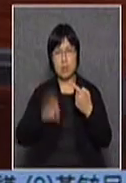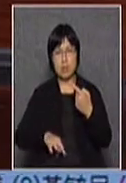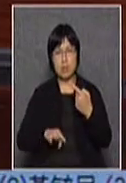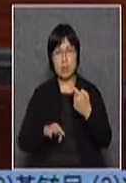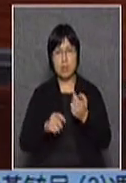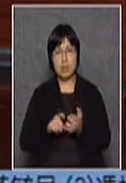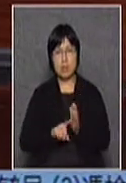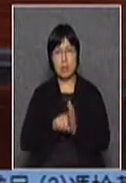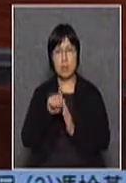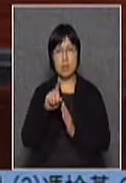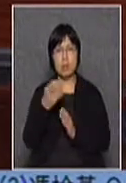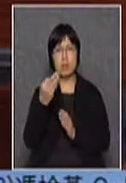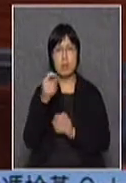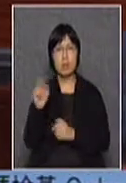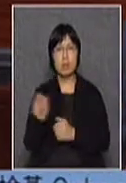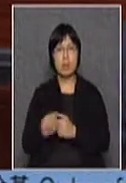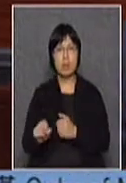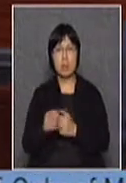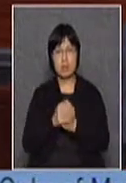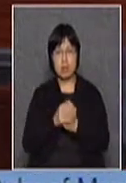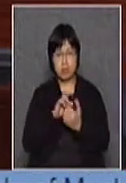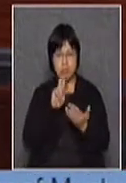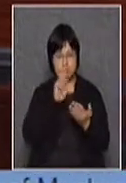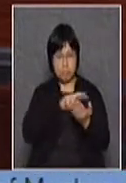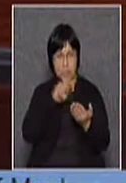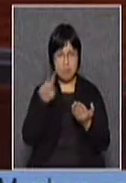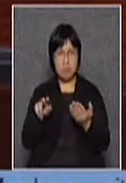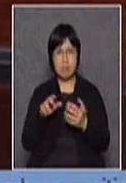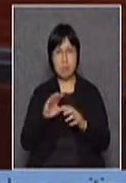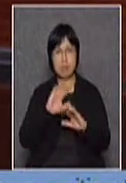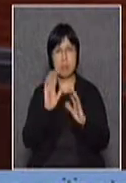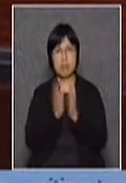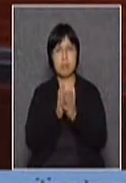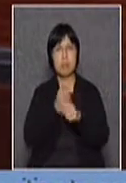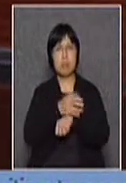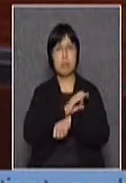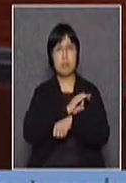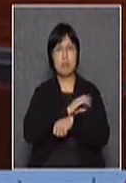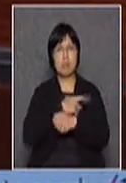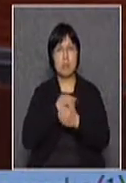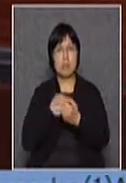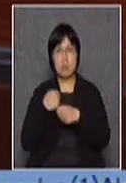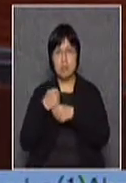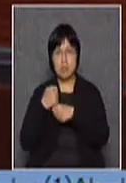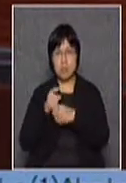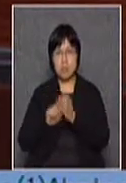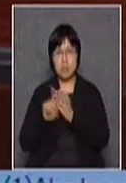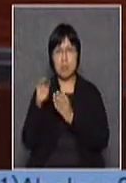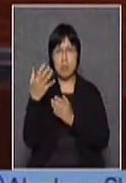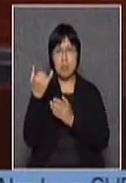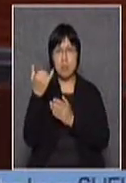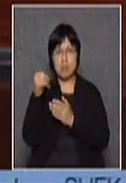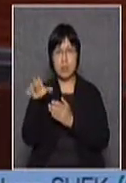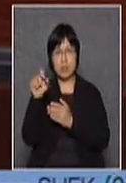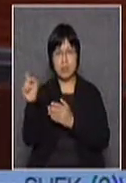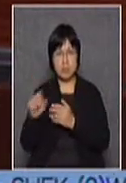幅只是30%。所以你看到全個社會的國民生產總值上升了60多%，但是這